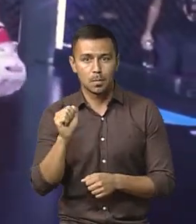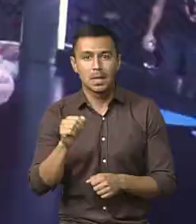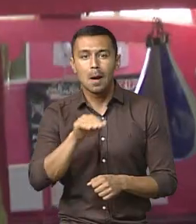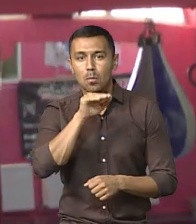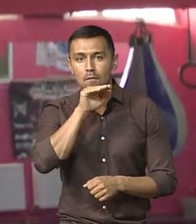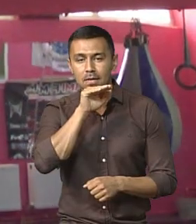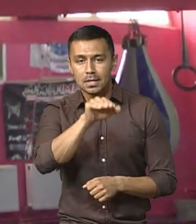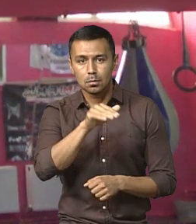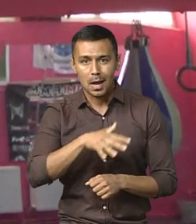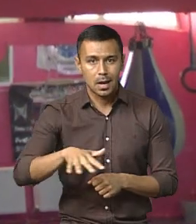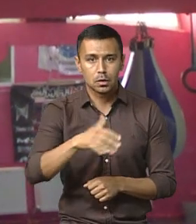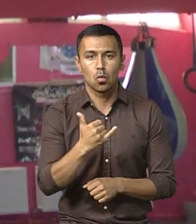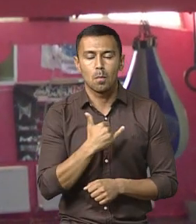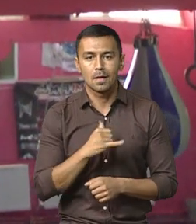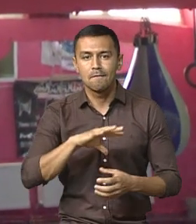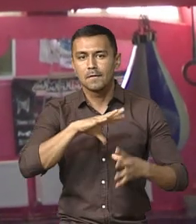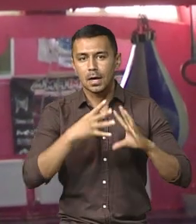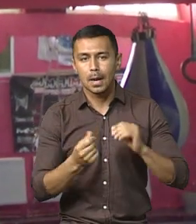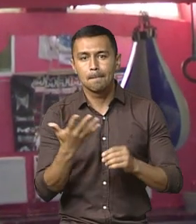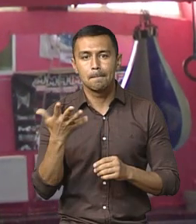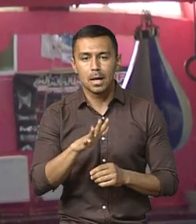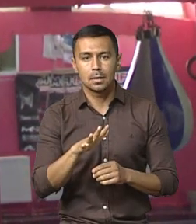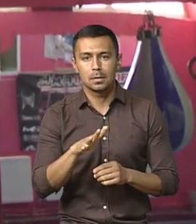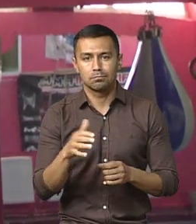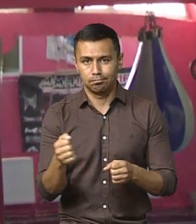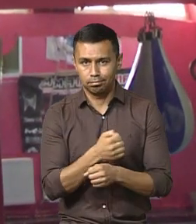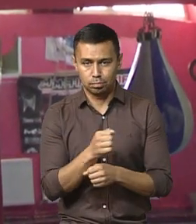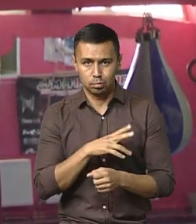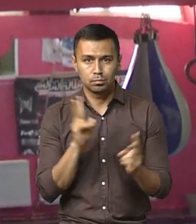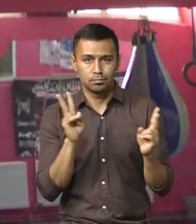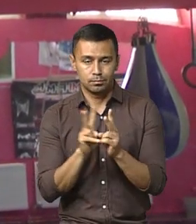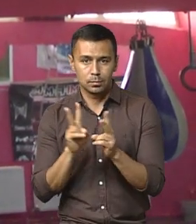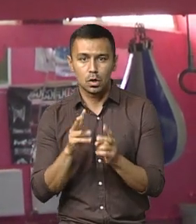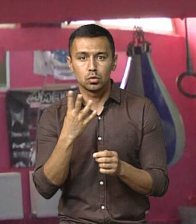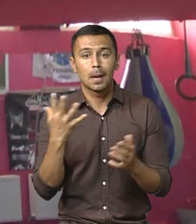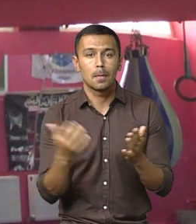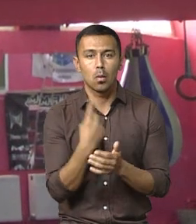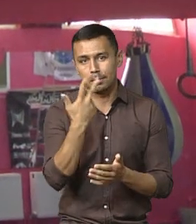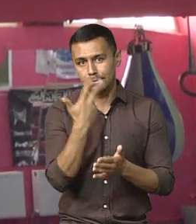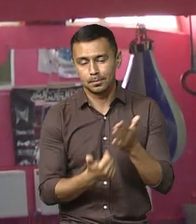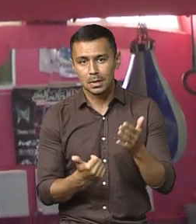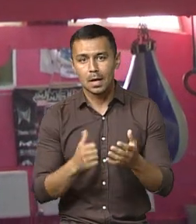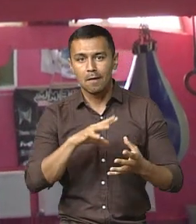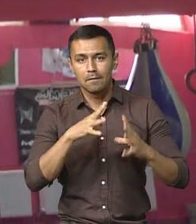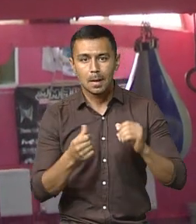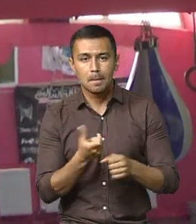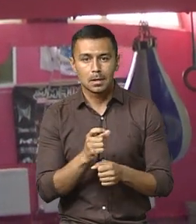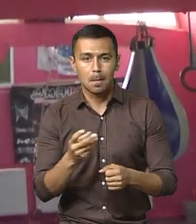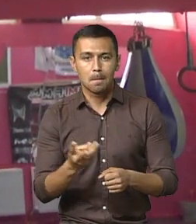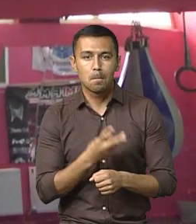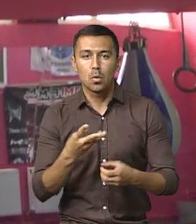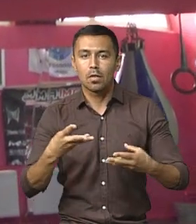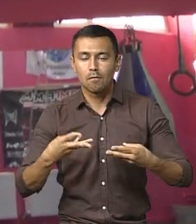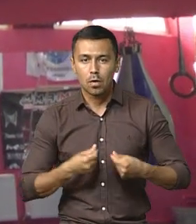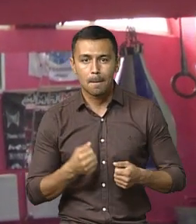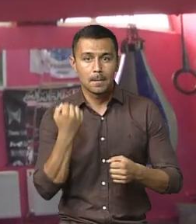професійному ринзі в мене взагалі 5 професійних поєдинків, це 4 перемоги і 1 поразка. Взагалі більше мотивує, звичайно, перемога, бо